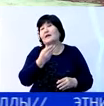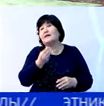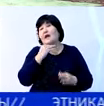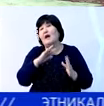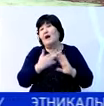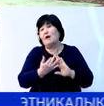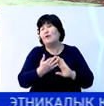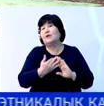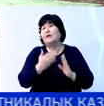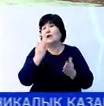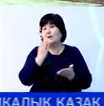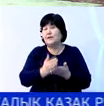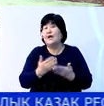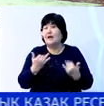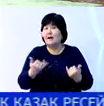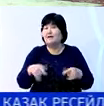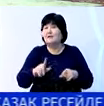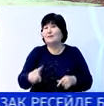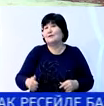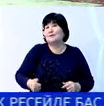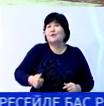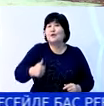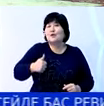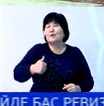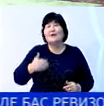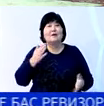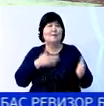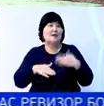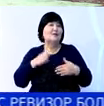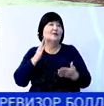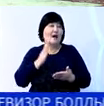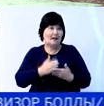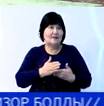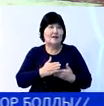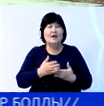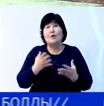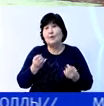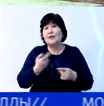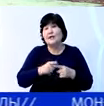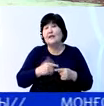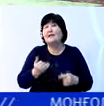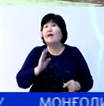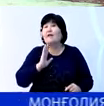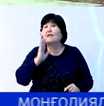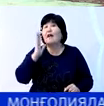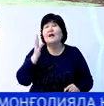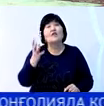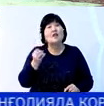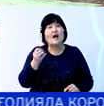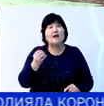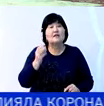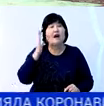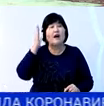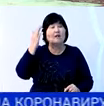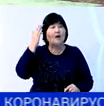орталық абаттандырылып, кәдімгі еңсемізді көтеріп, мәре сәре боп қалдық. Мінекі ендігі таңда тағы да алдыға